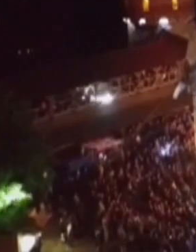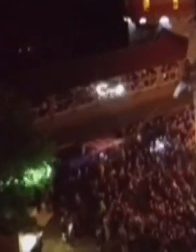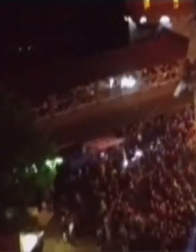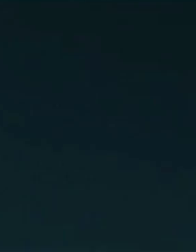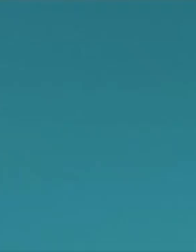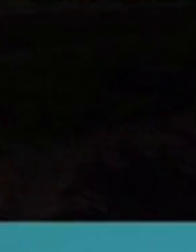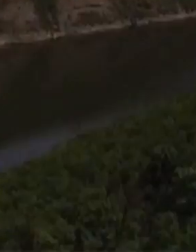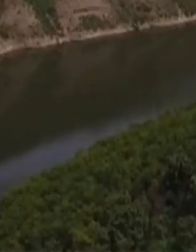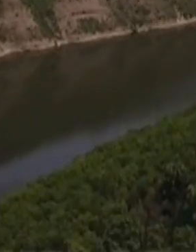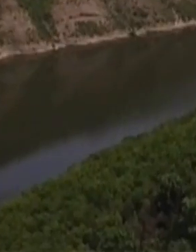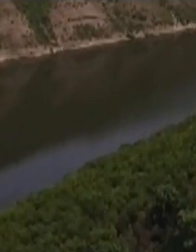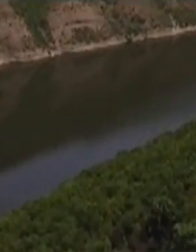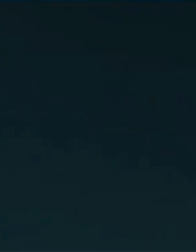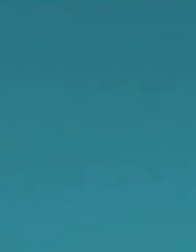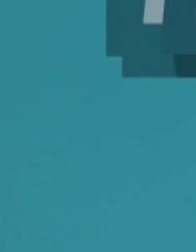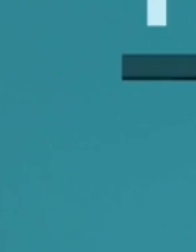Музика